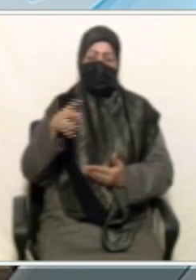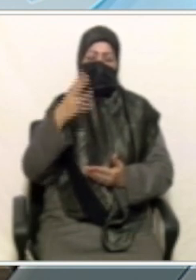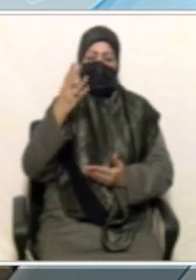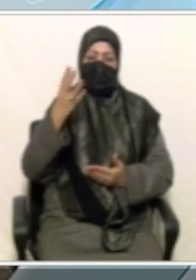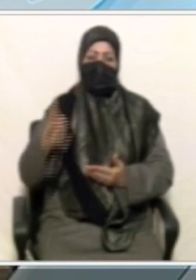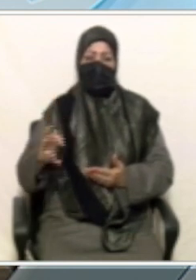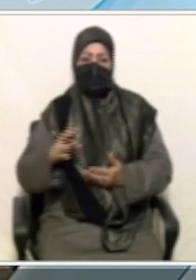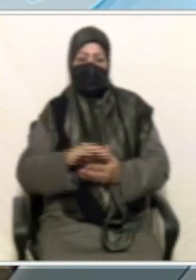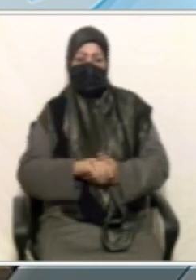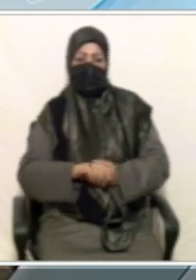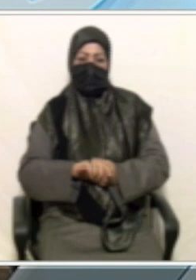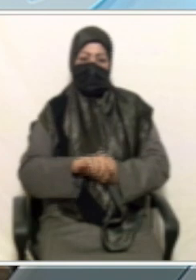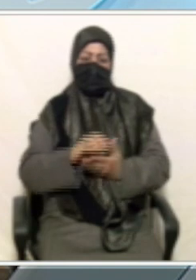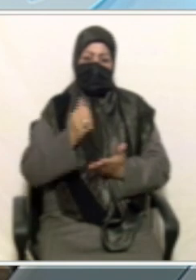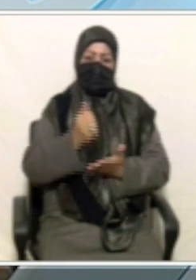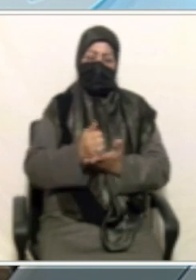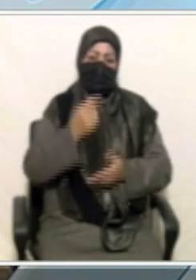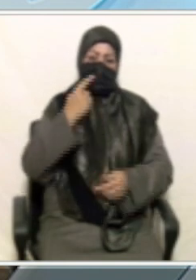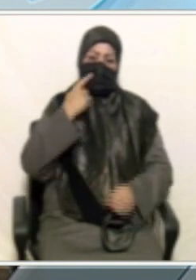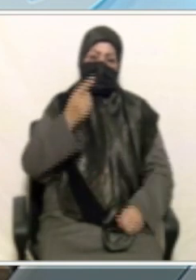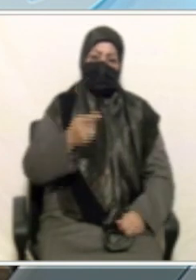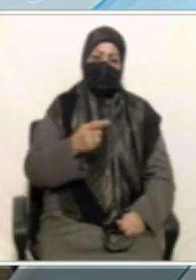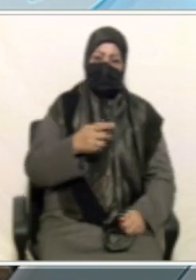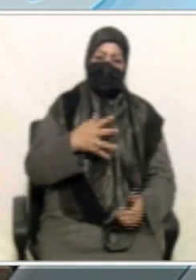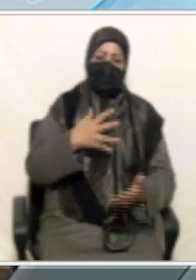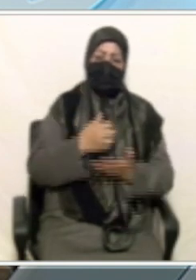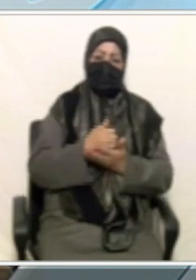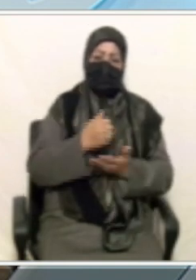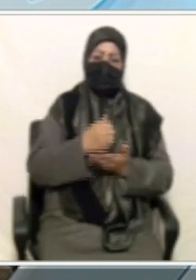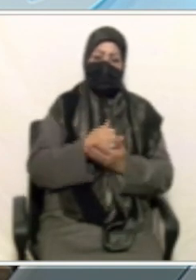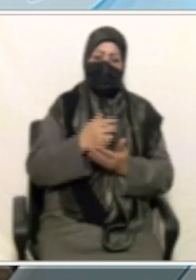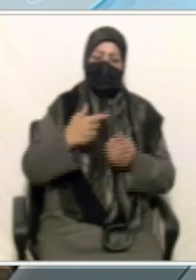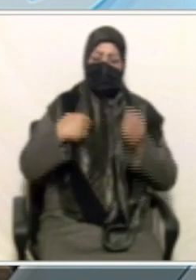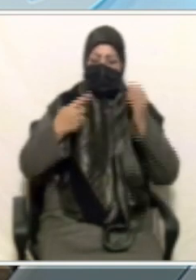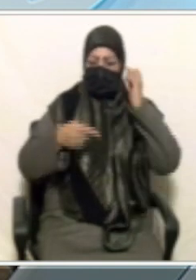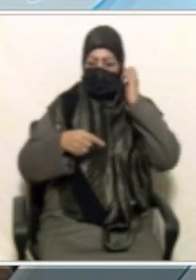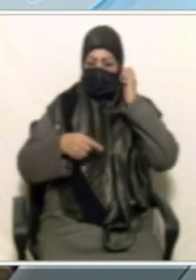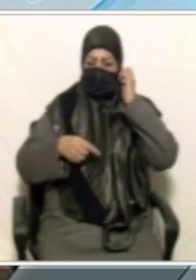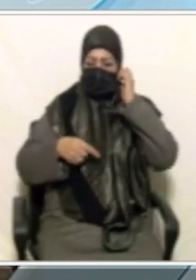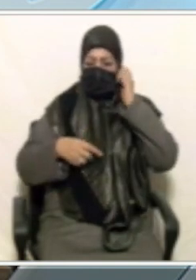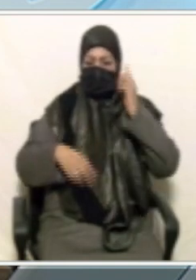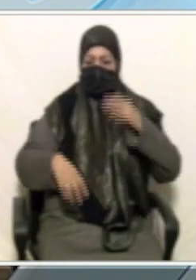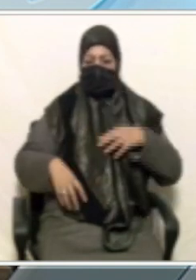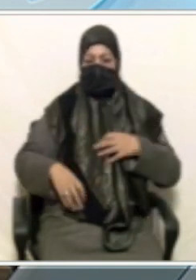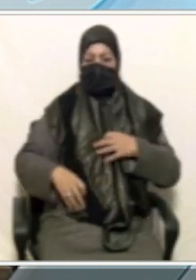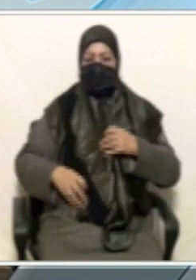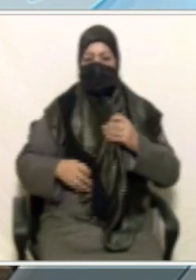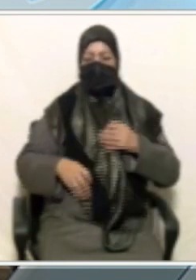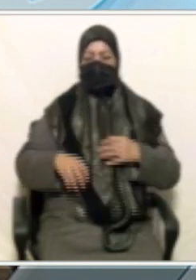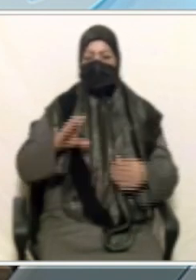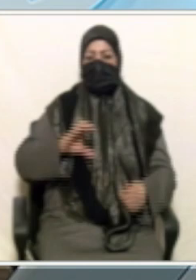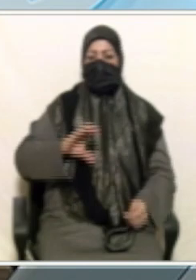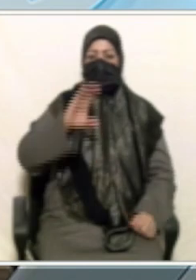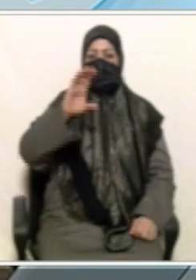جمعية تقت، ما نعرفش وين سدد أنا تو. إيه أجيبك إن شاء الله تعالى. إن شاء الله تعالى.